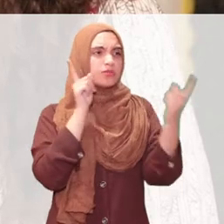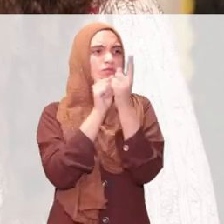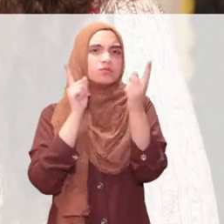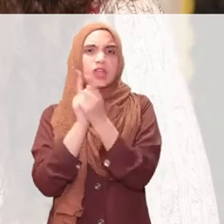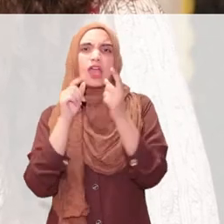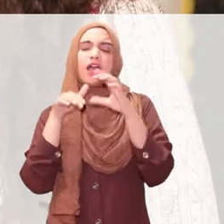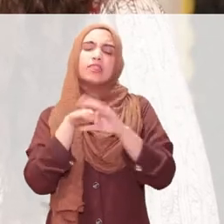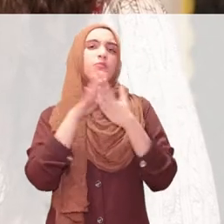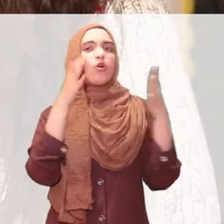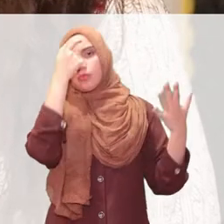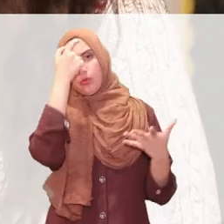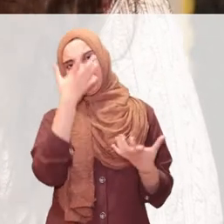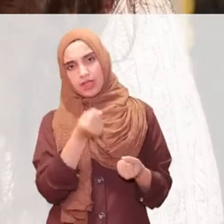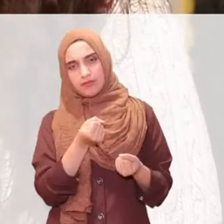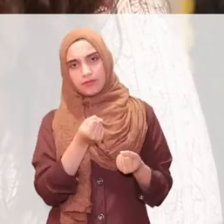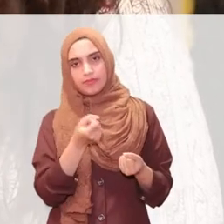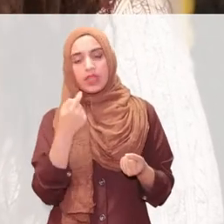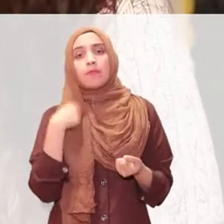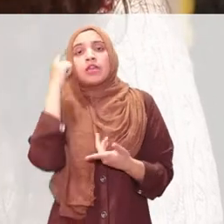रेजिडेंट इविल